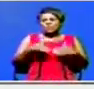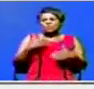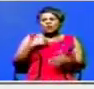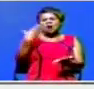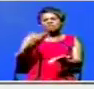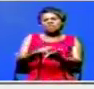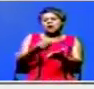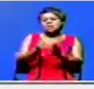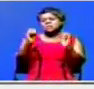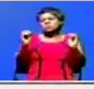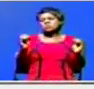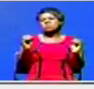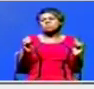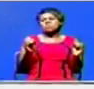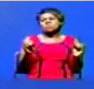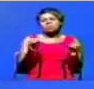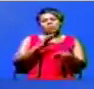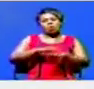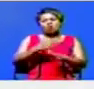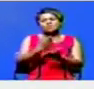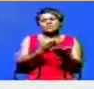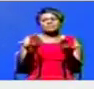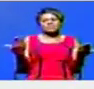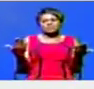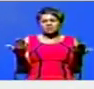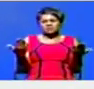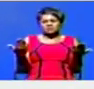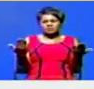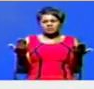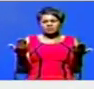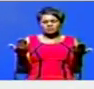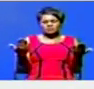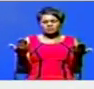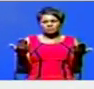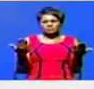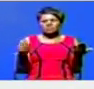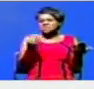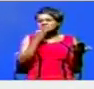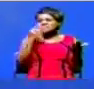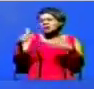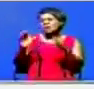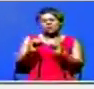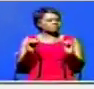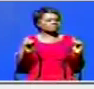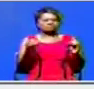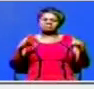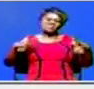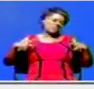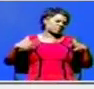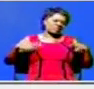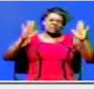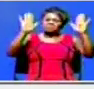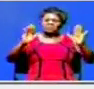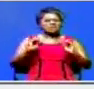to spend anymore on certain things if they don't need them. So eating out is more of a luxury than a